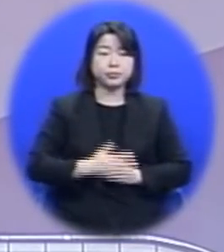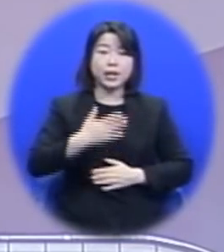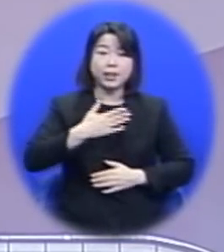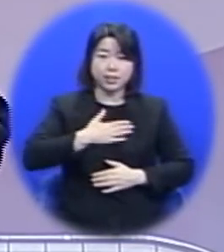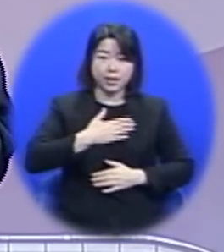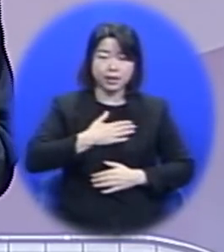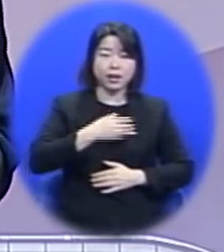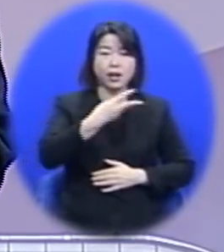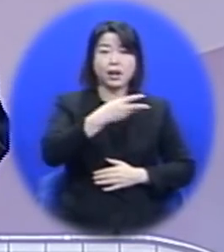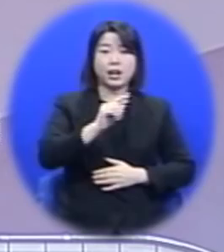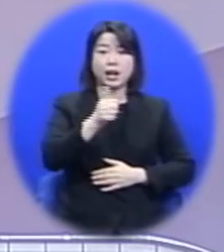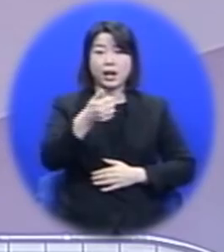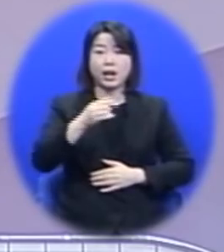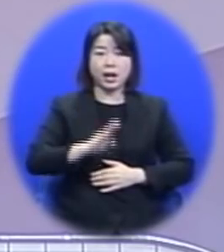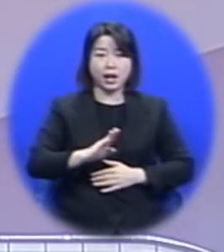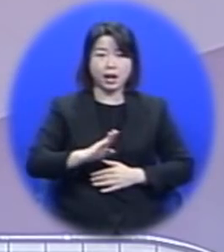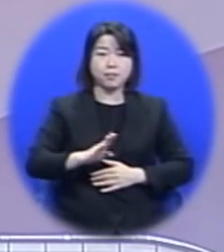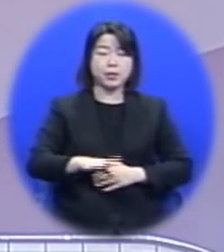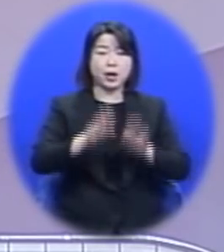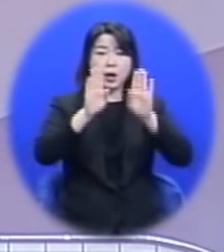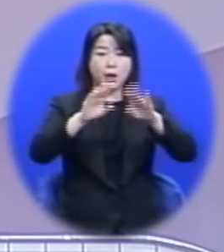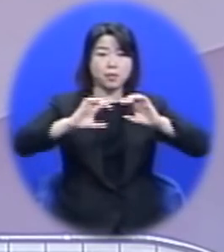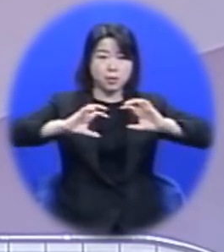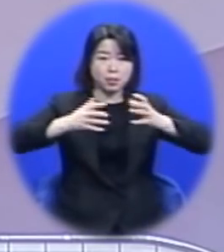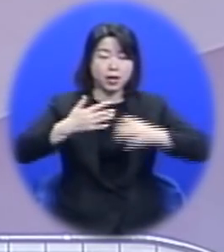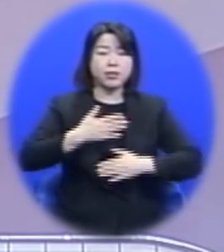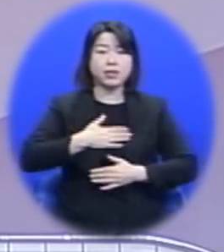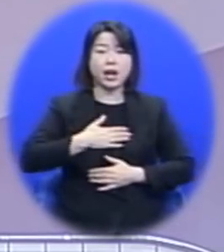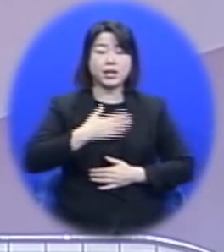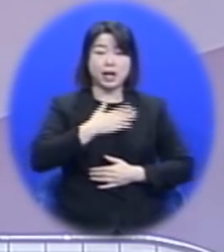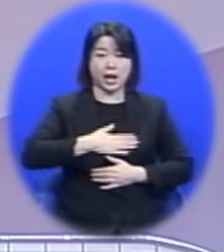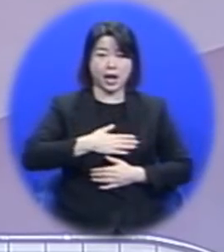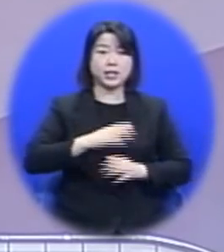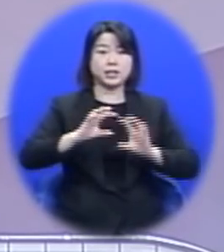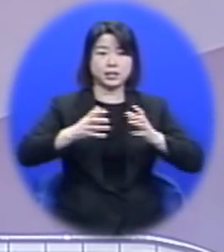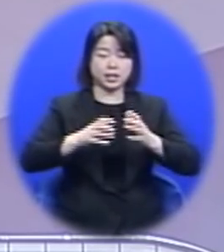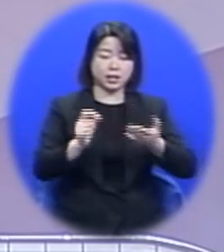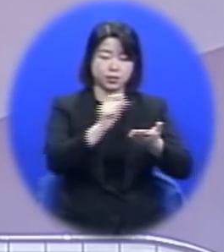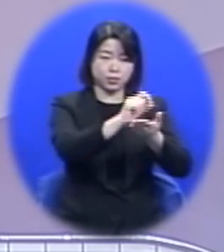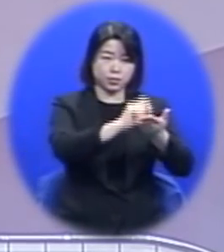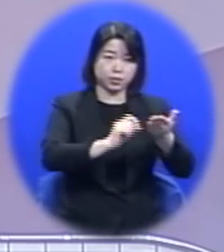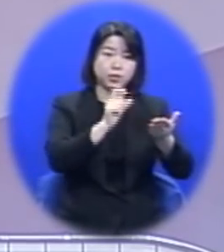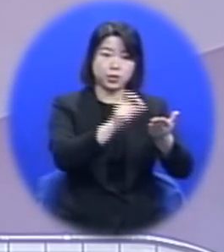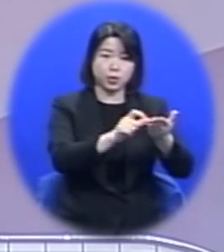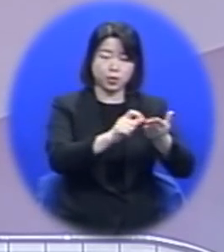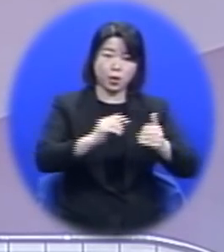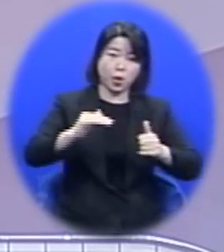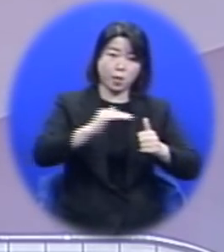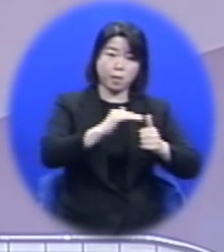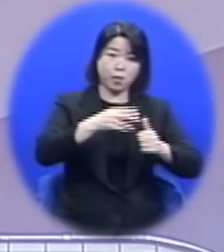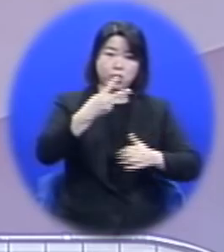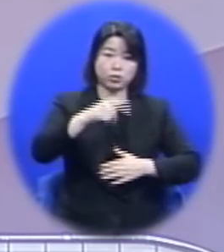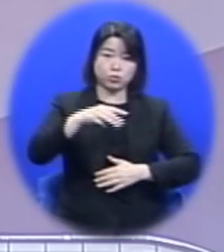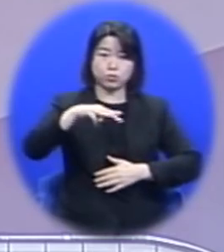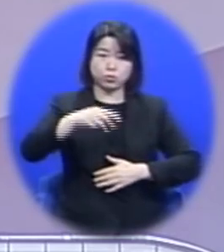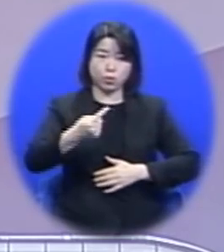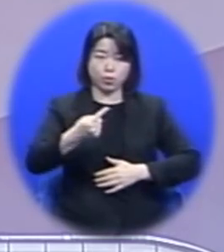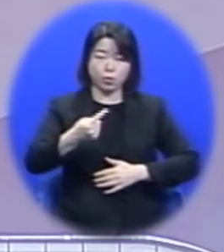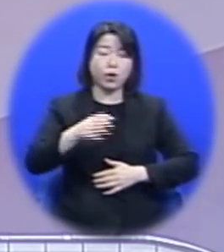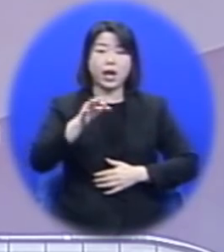내가 라합과 바벨로니아를 나를 아는 나라로 기록하겠다. 블레셋과 두로와